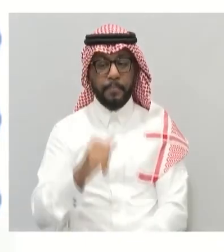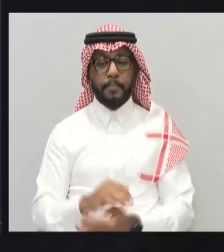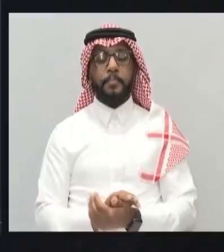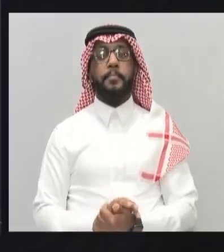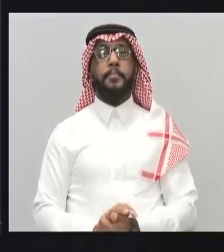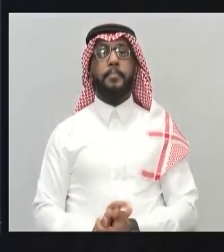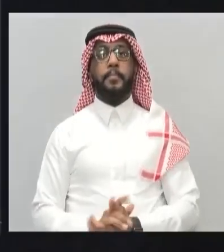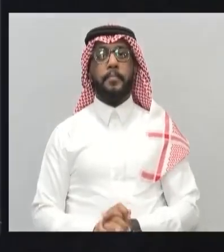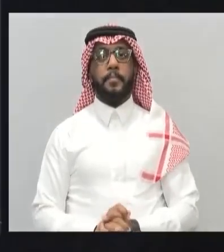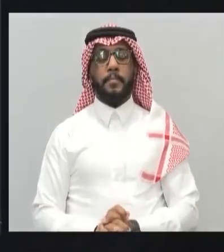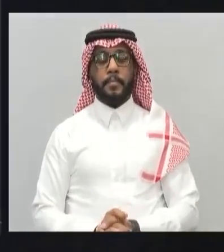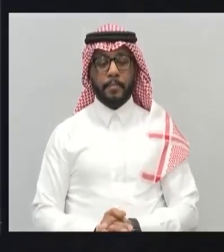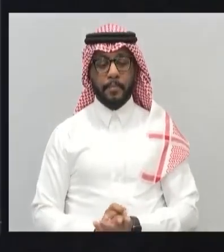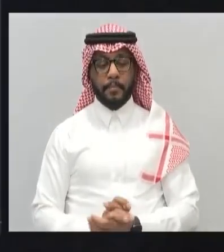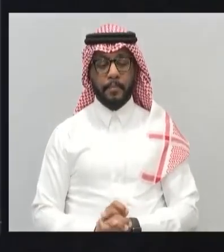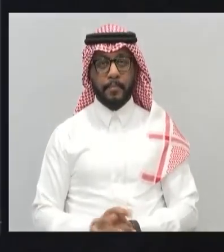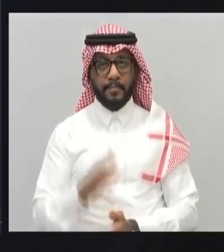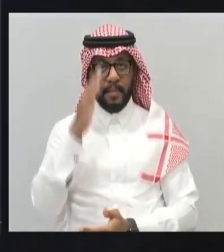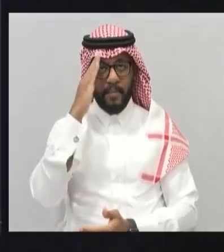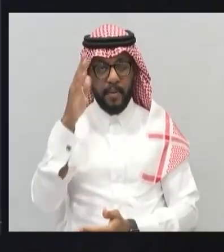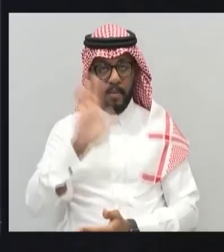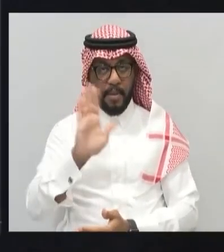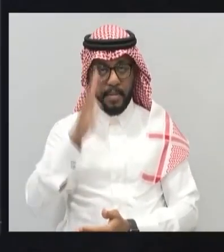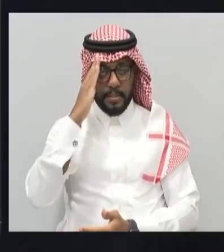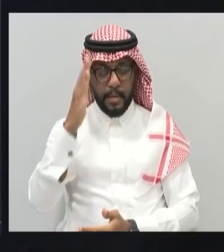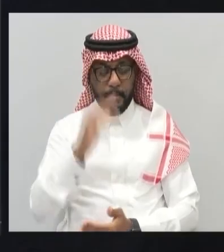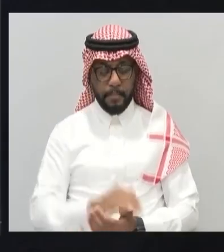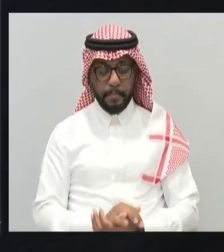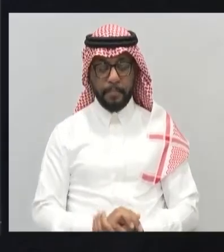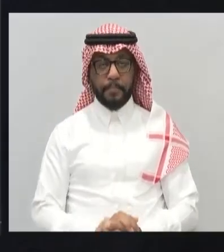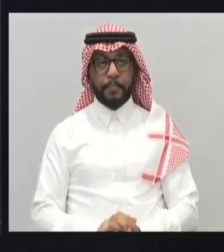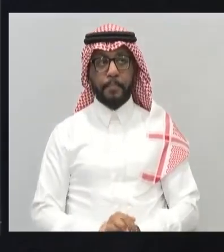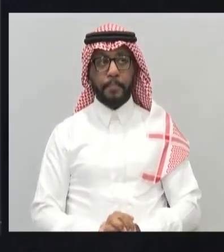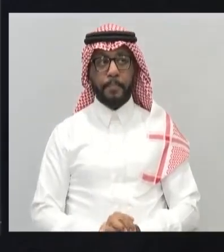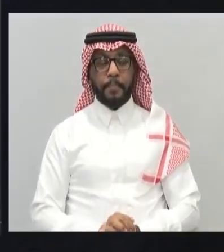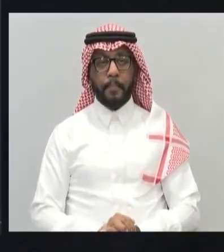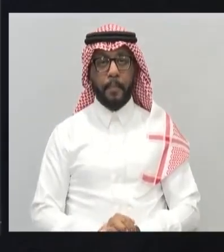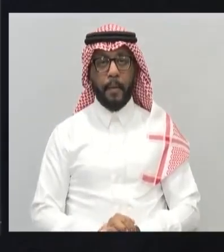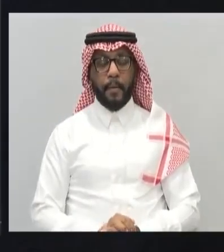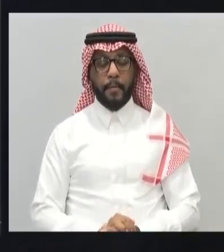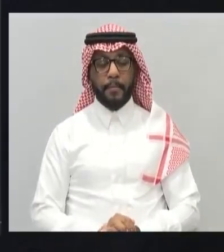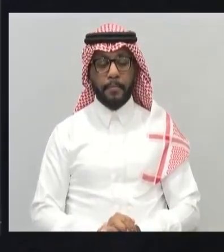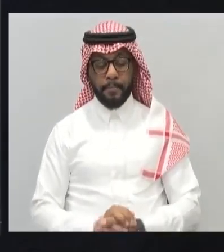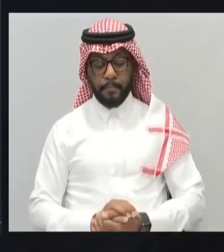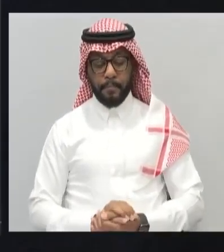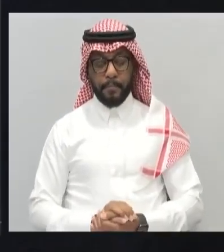نترككم في رعايه الله والله تعالى اعلم واحكم وصلى الله وسلم وبارك على نبينا محمد وعلى اله وصحبه اجمعين